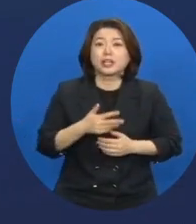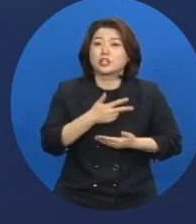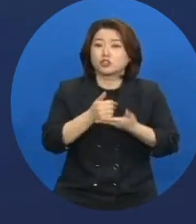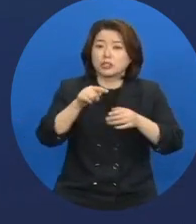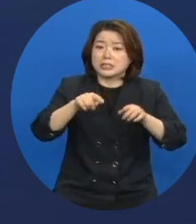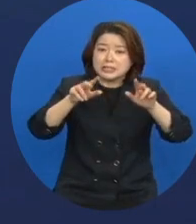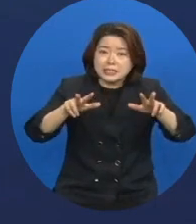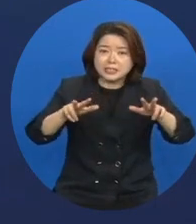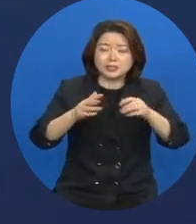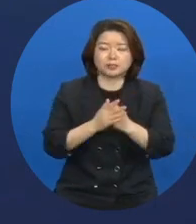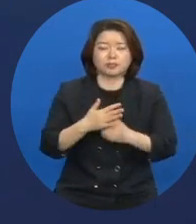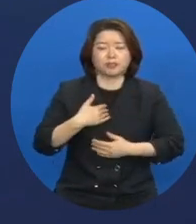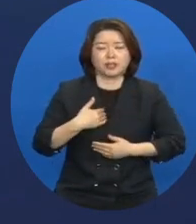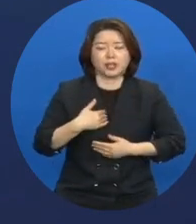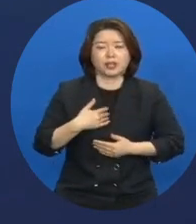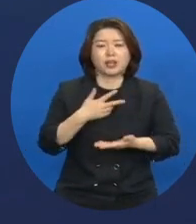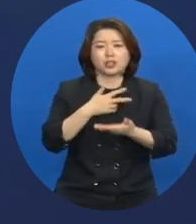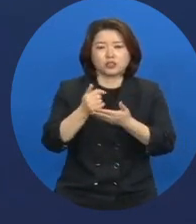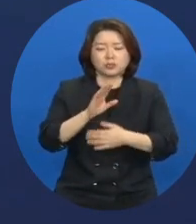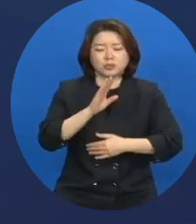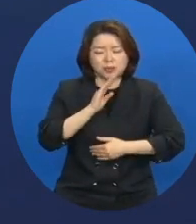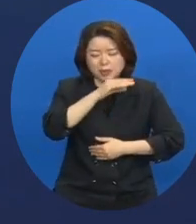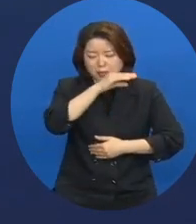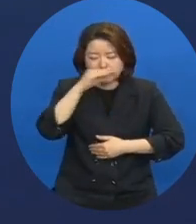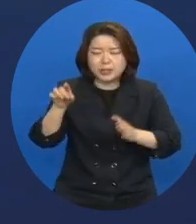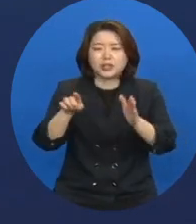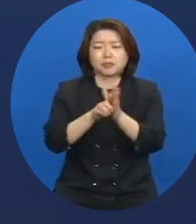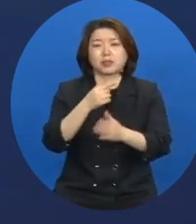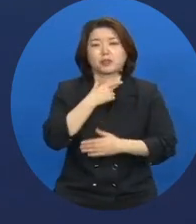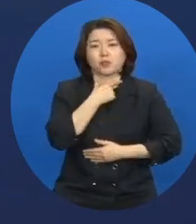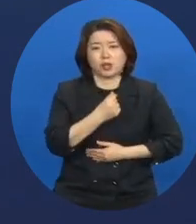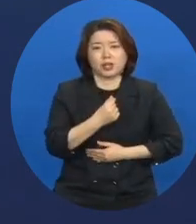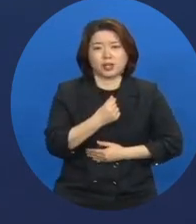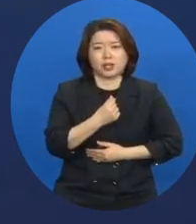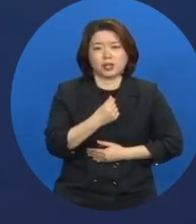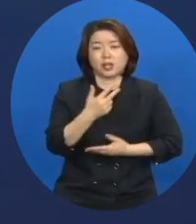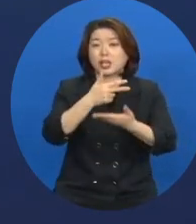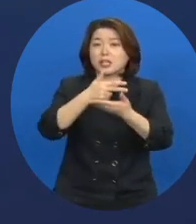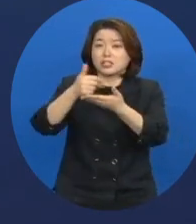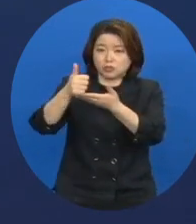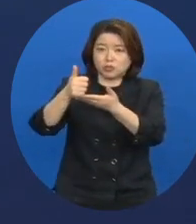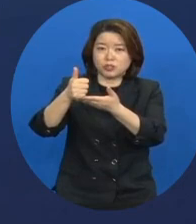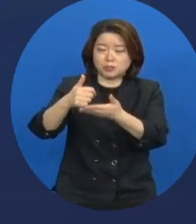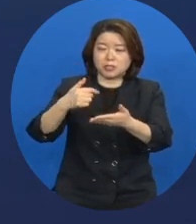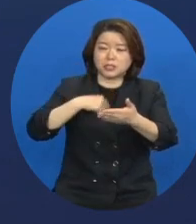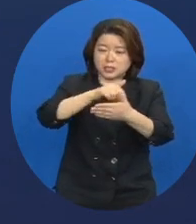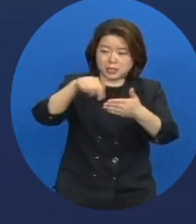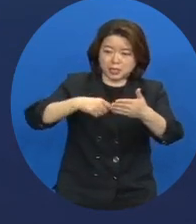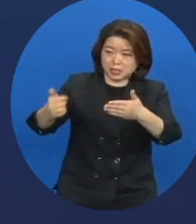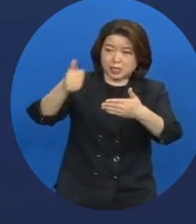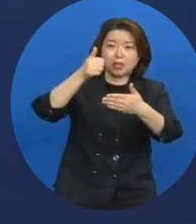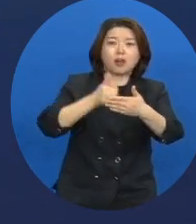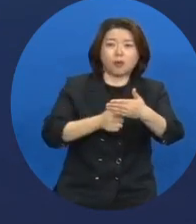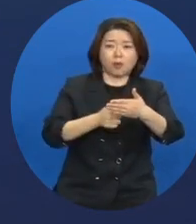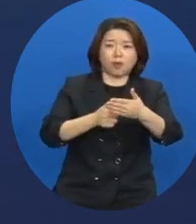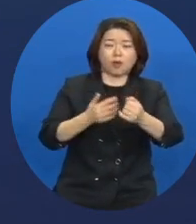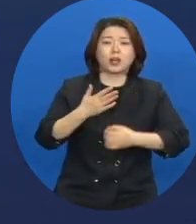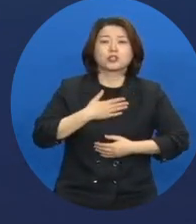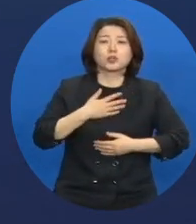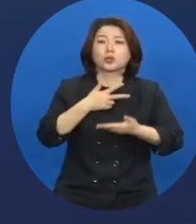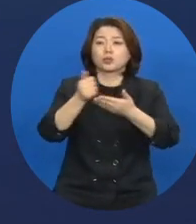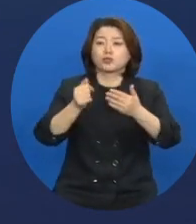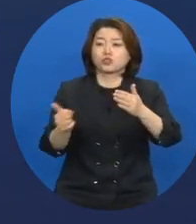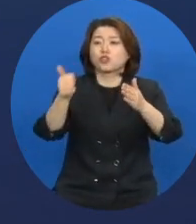이때 예수님을 정말 제대로 믿기를 원합니다. 주님이 제 안에 거하신, 저도 주님